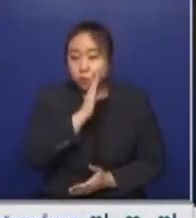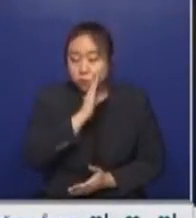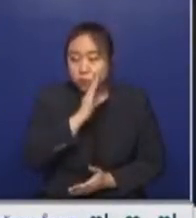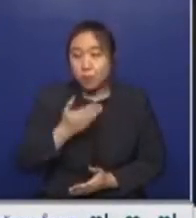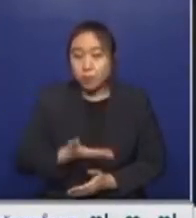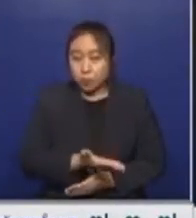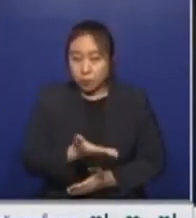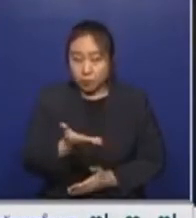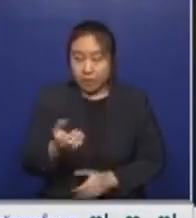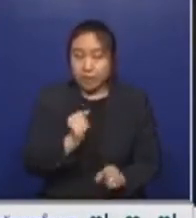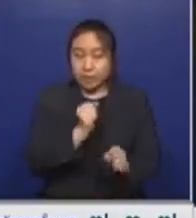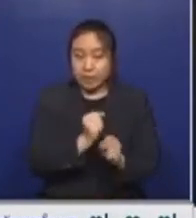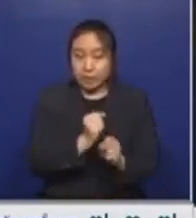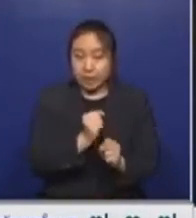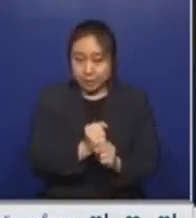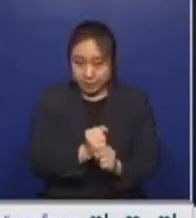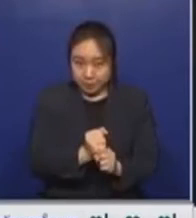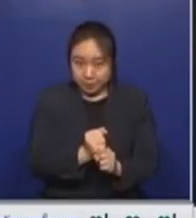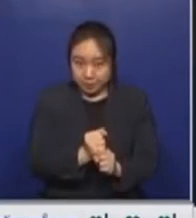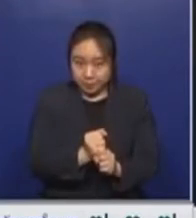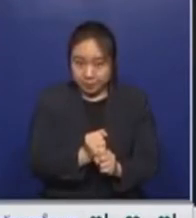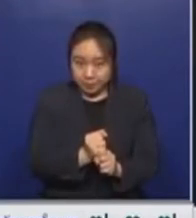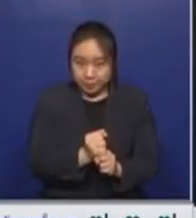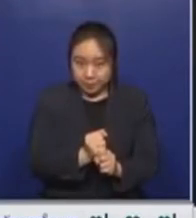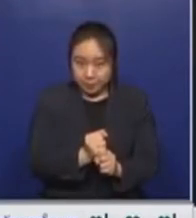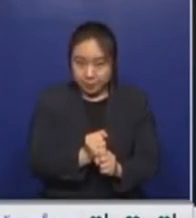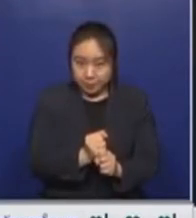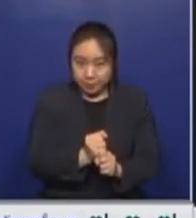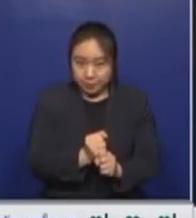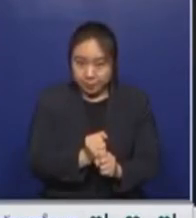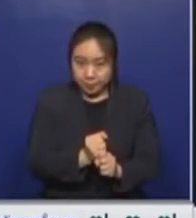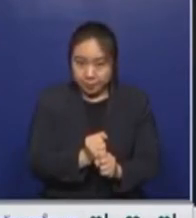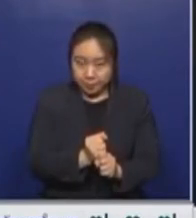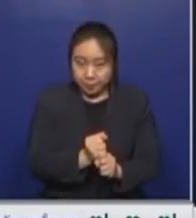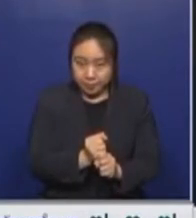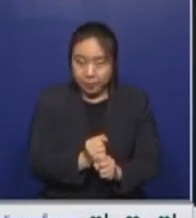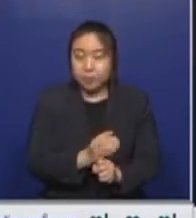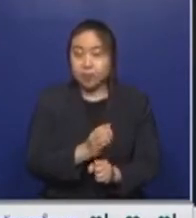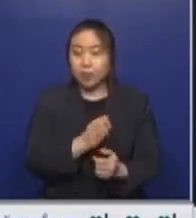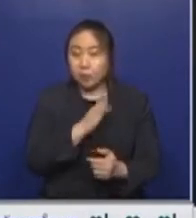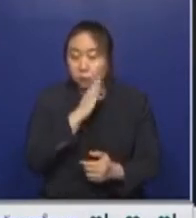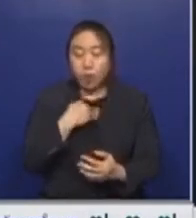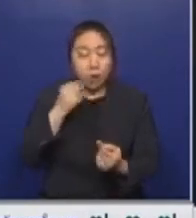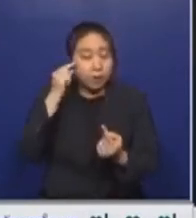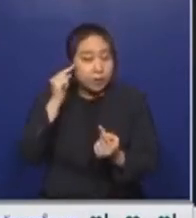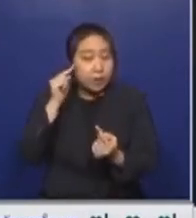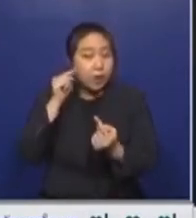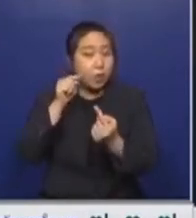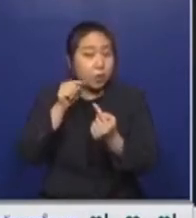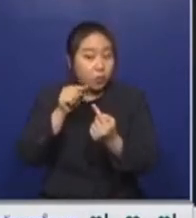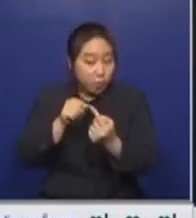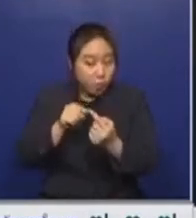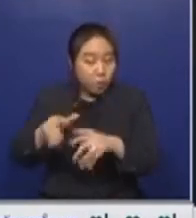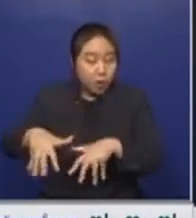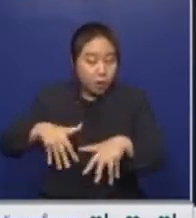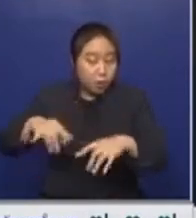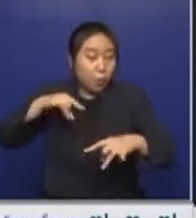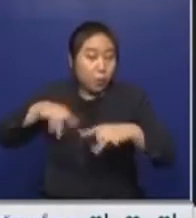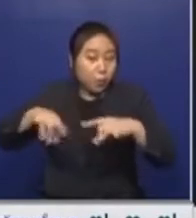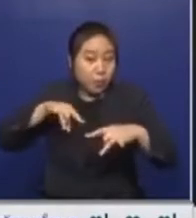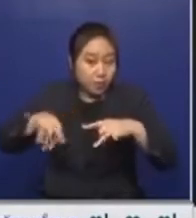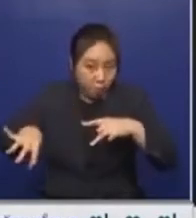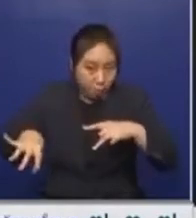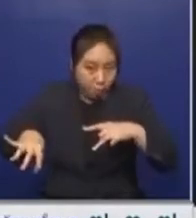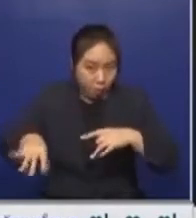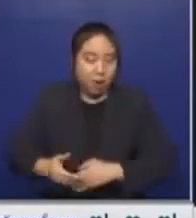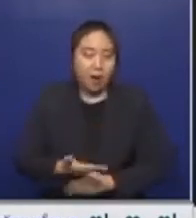านยังกระทำนะคะมันก็ไม่ตรงตามเจตนารมณ์ของพี่น้องประชาชนเนี่ยค่ะมันก็